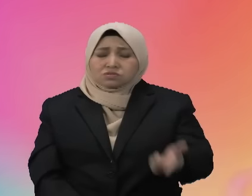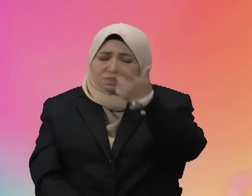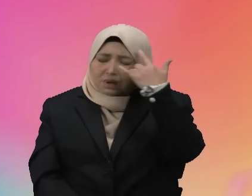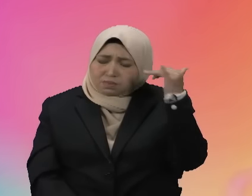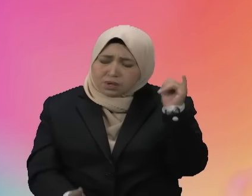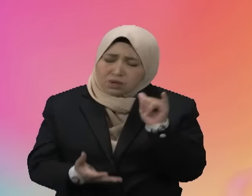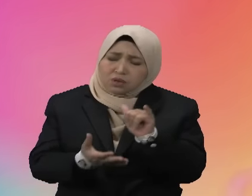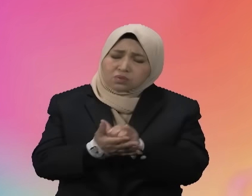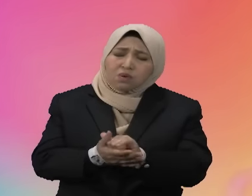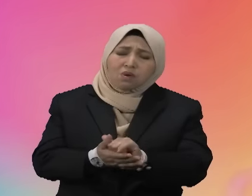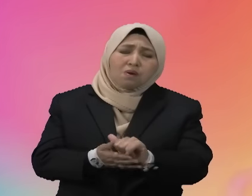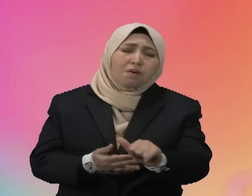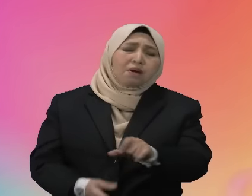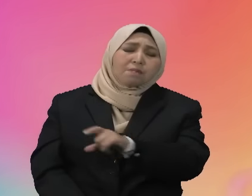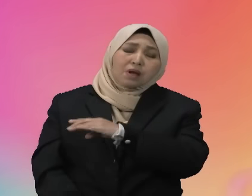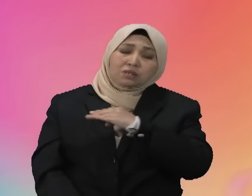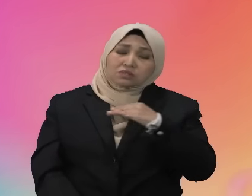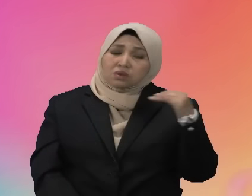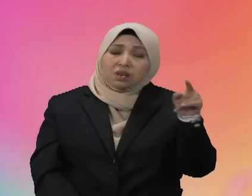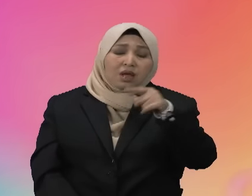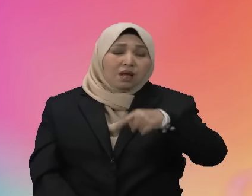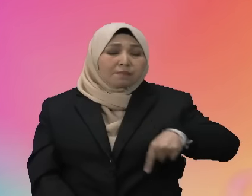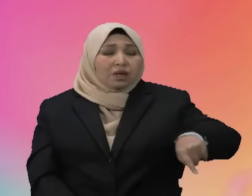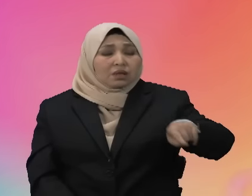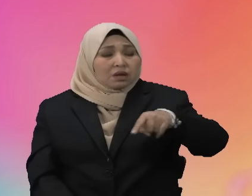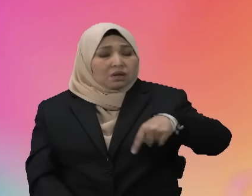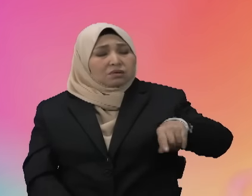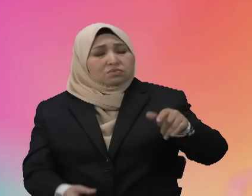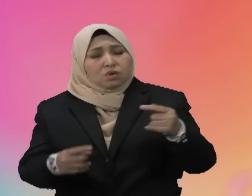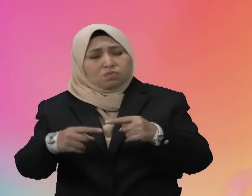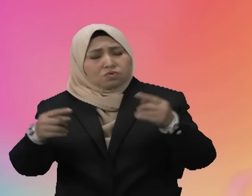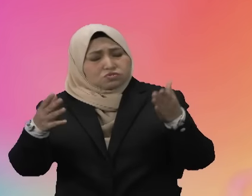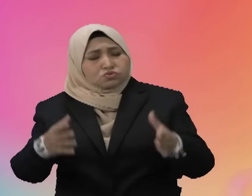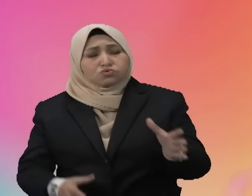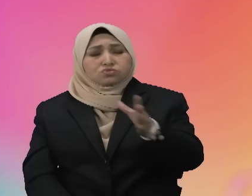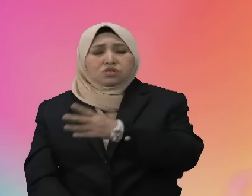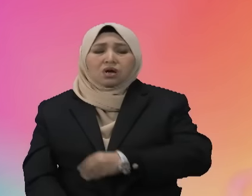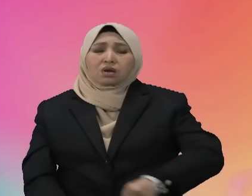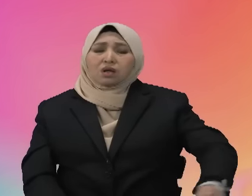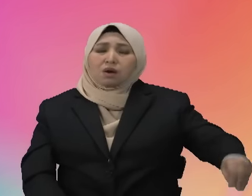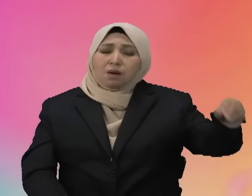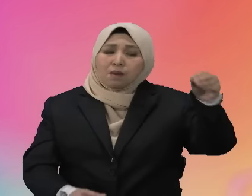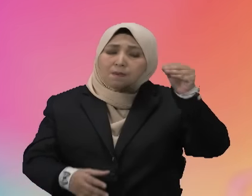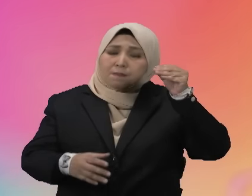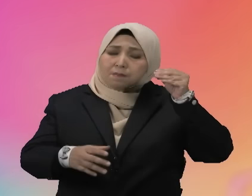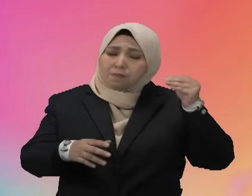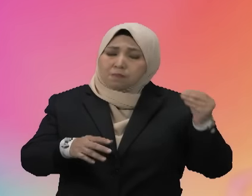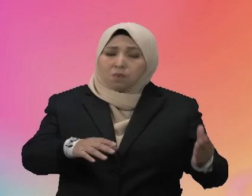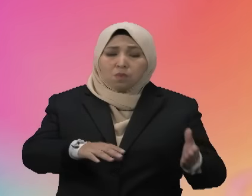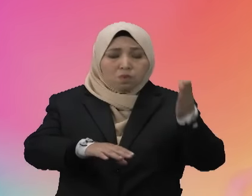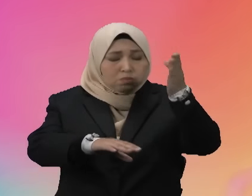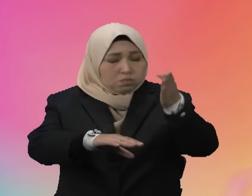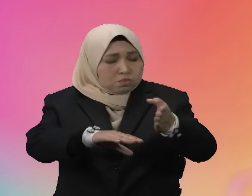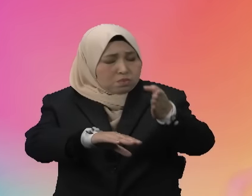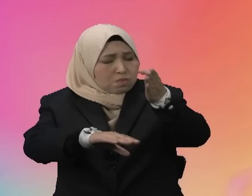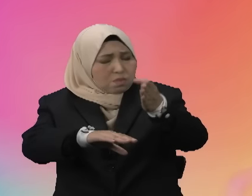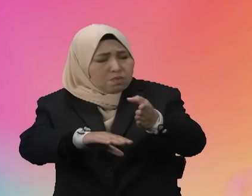فاضربوا فوق الأعناق واضربوا منهم